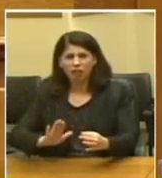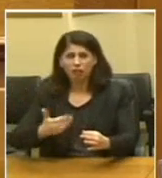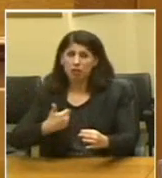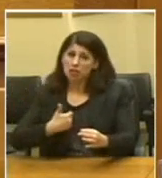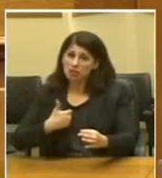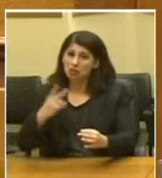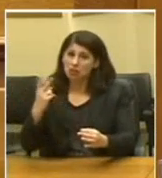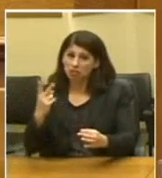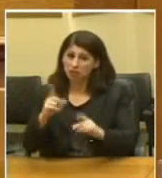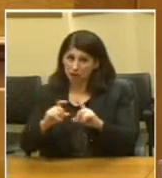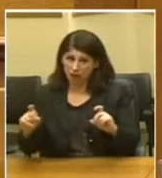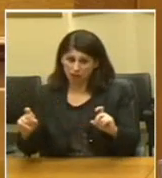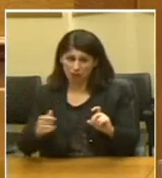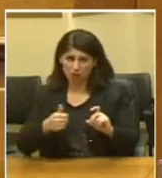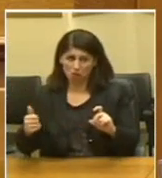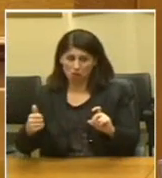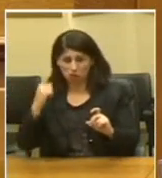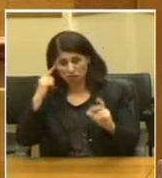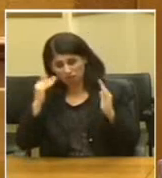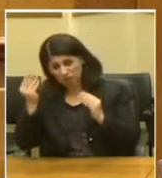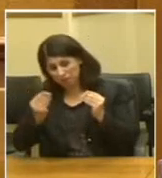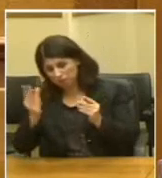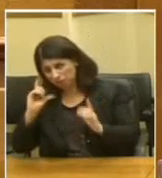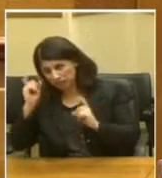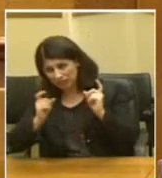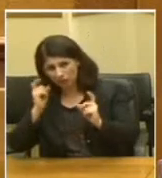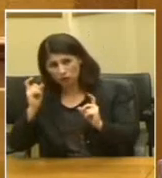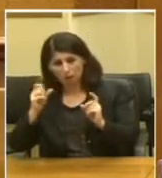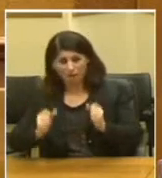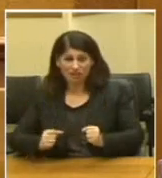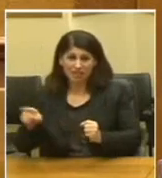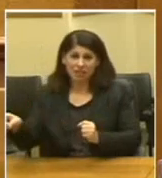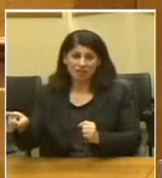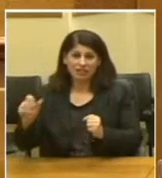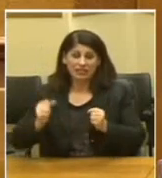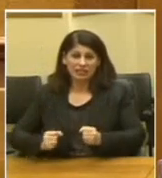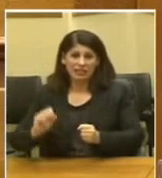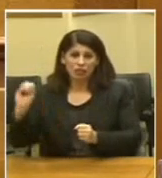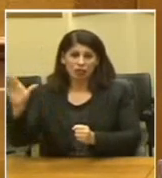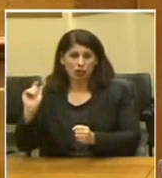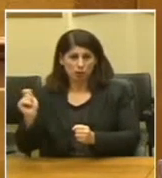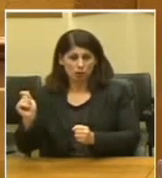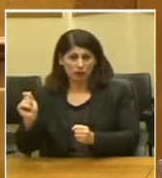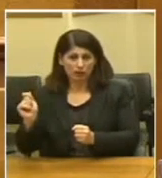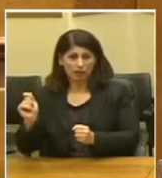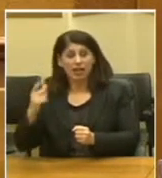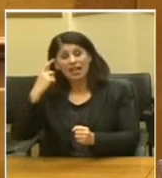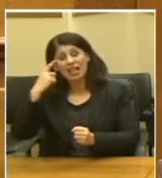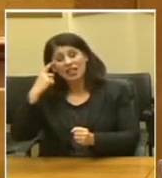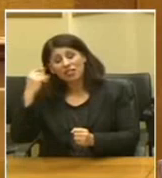δύο τινά μπορώ να υποθέσω με βάση αυτή σας τη στάση στην εξωτερική πολιτική. Ή δεν